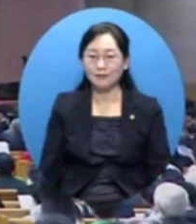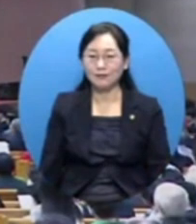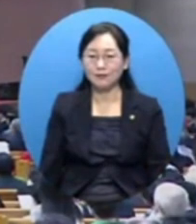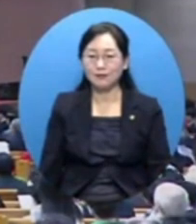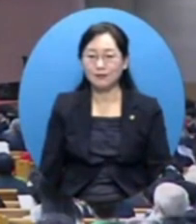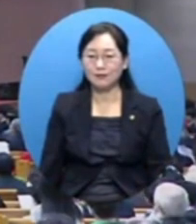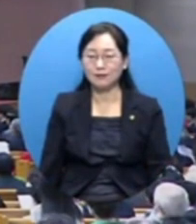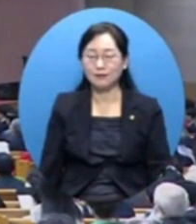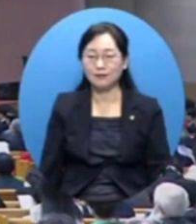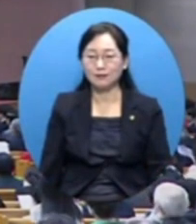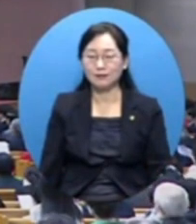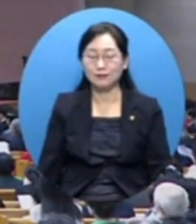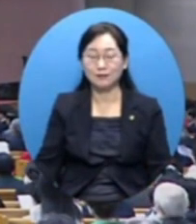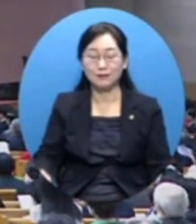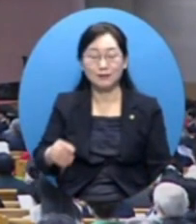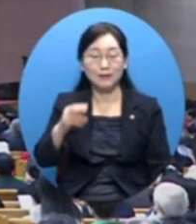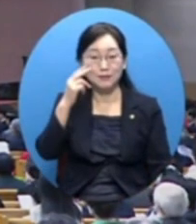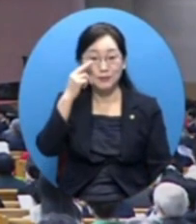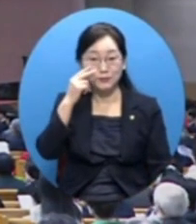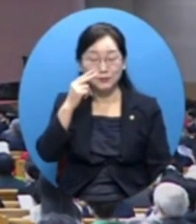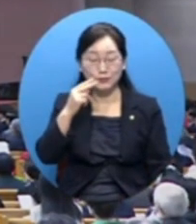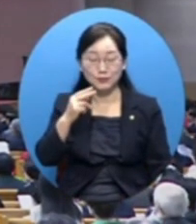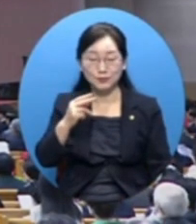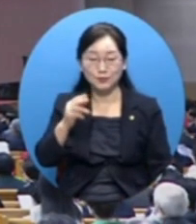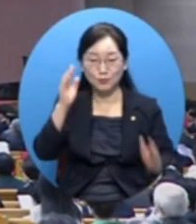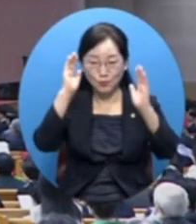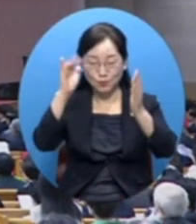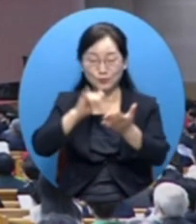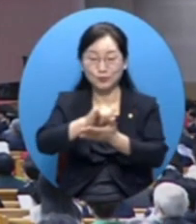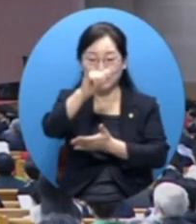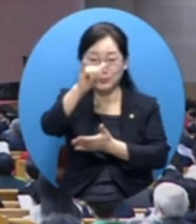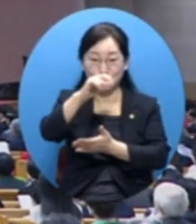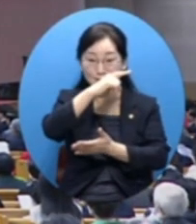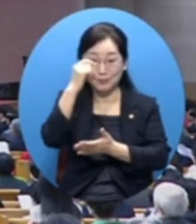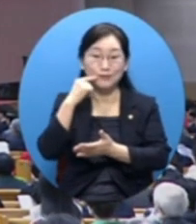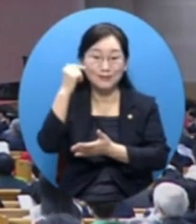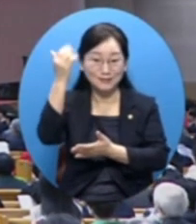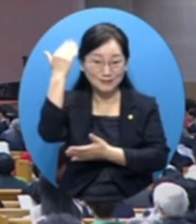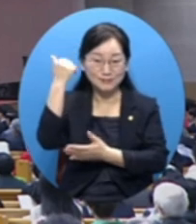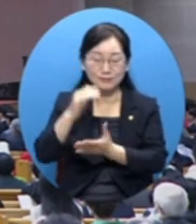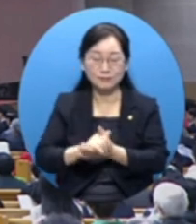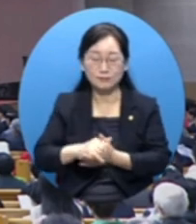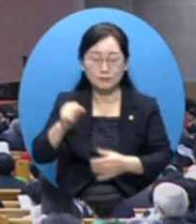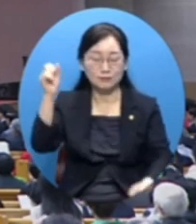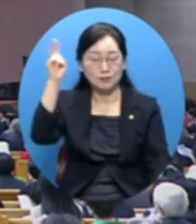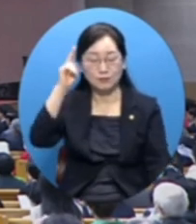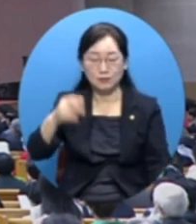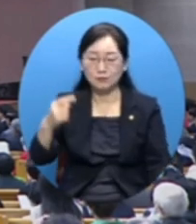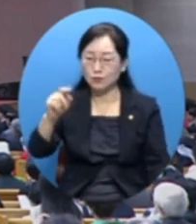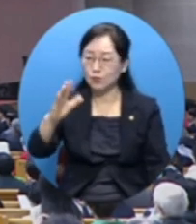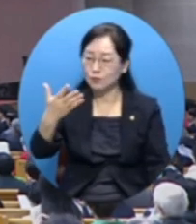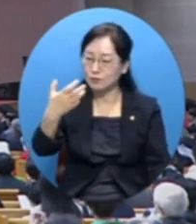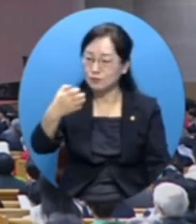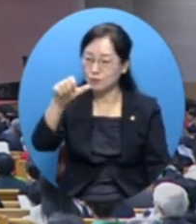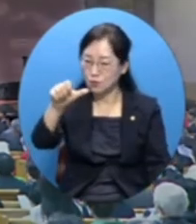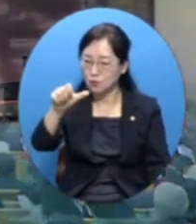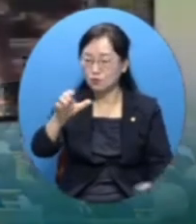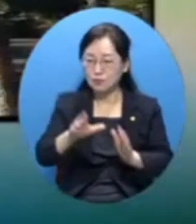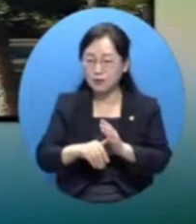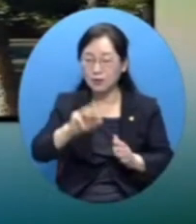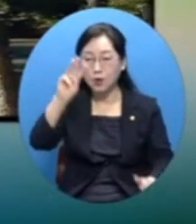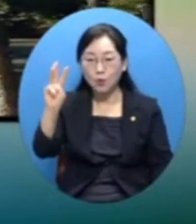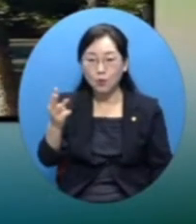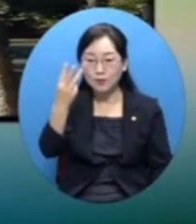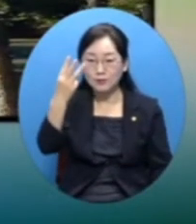것입니다 제가 미국에 유학을 갔다가 뜻하지 않게 85년도에 원 순복